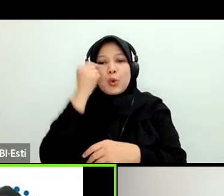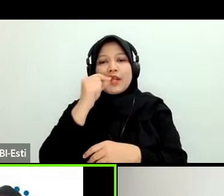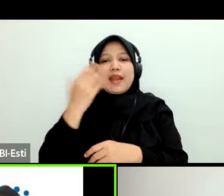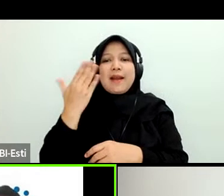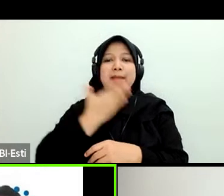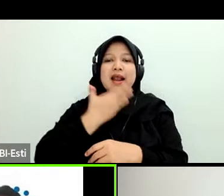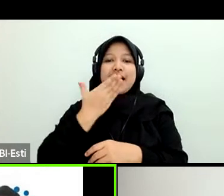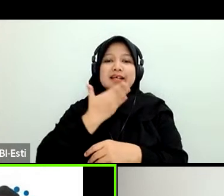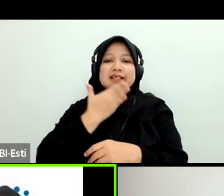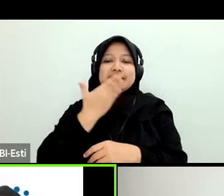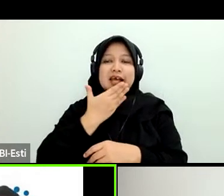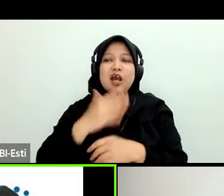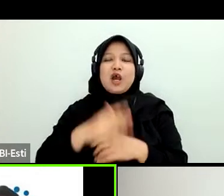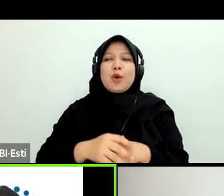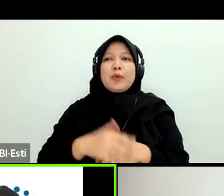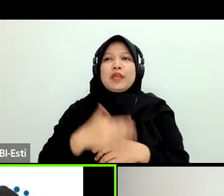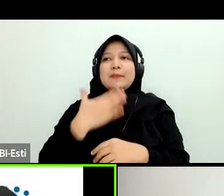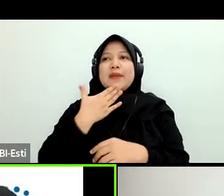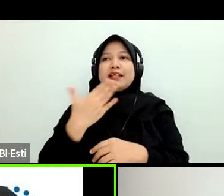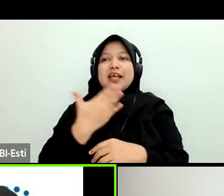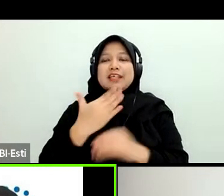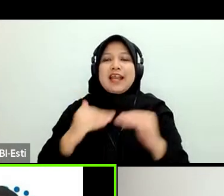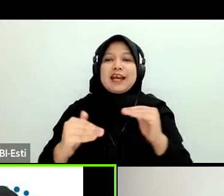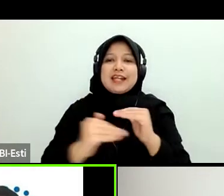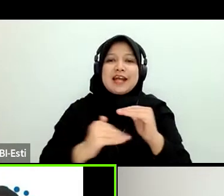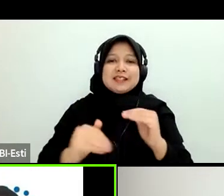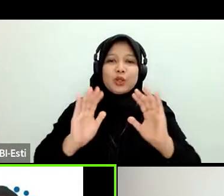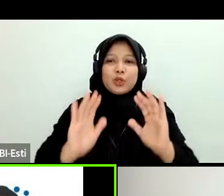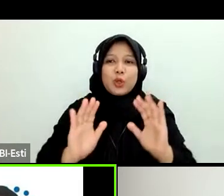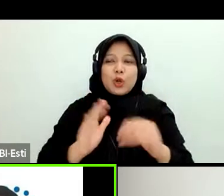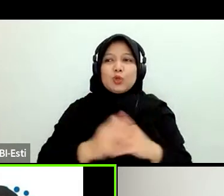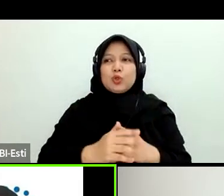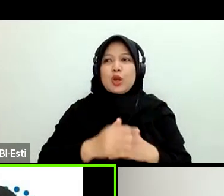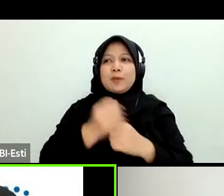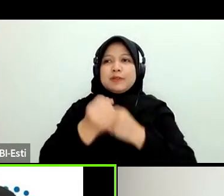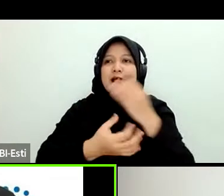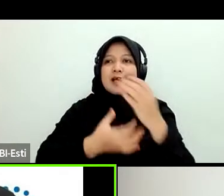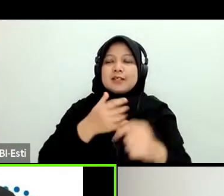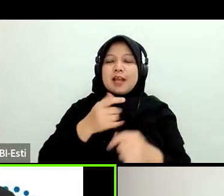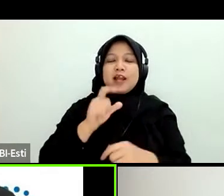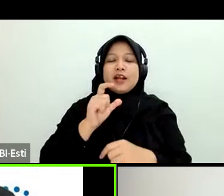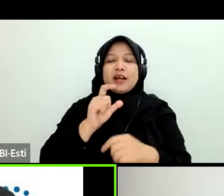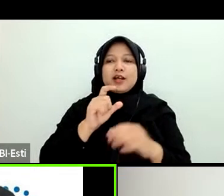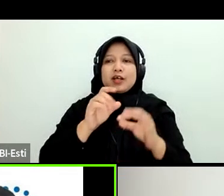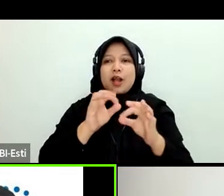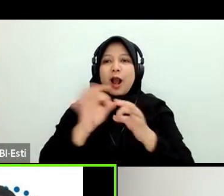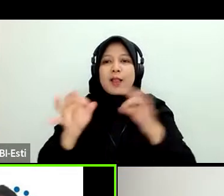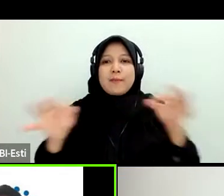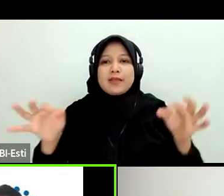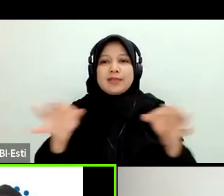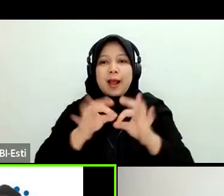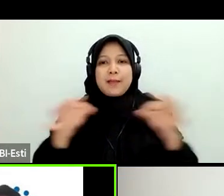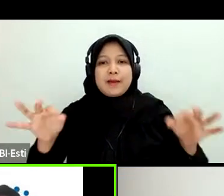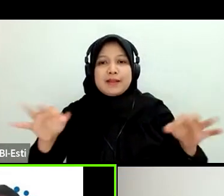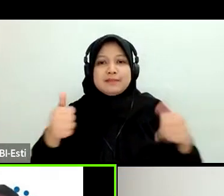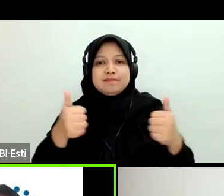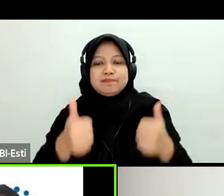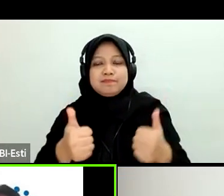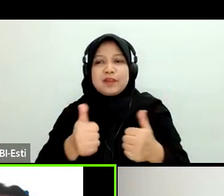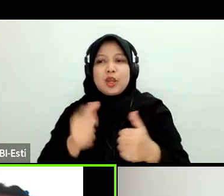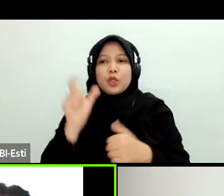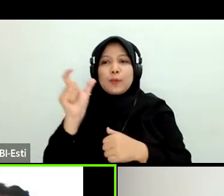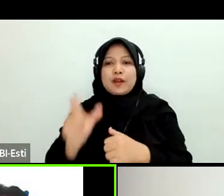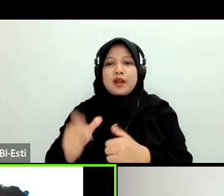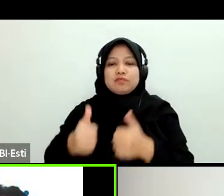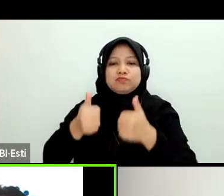struktur kalimat yang baik apa tulisan wacana yang koheren gitu ya tapi